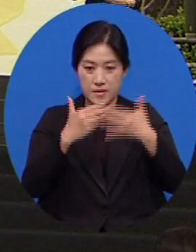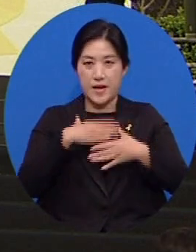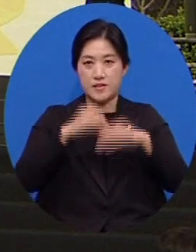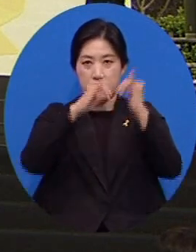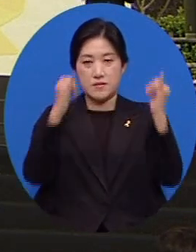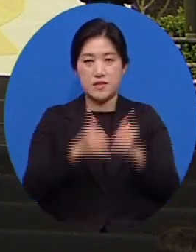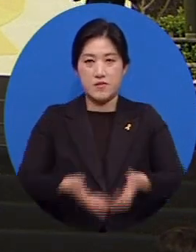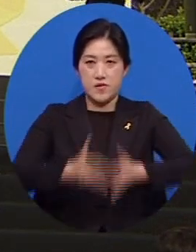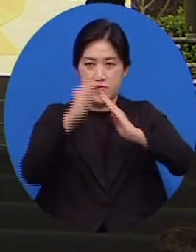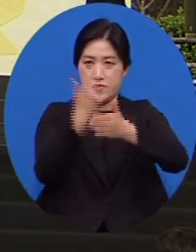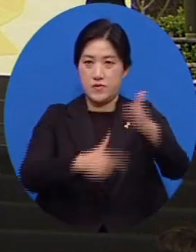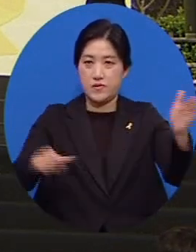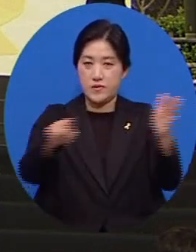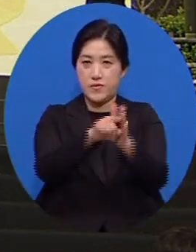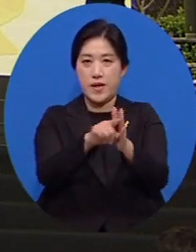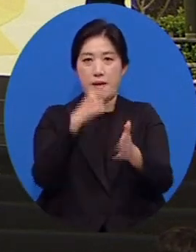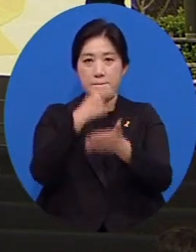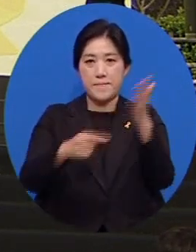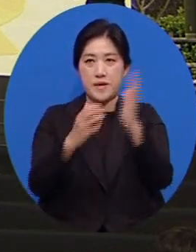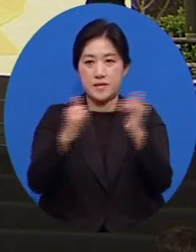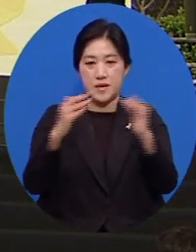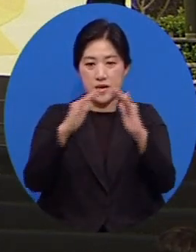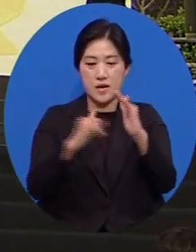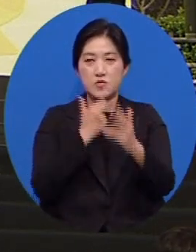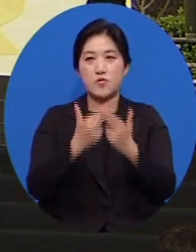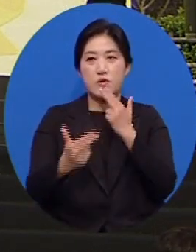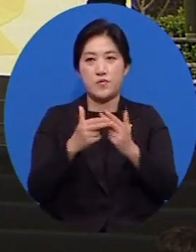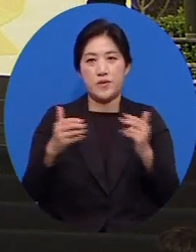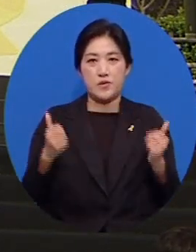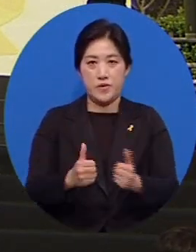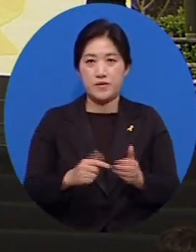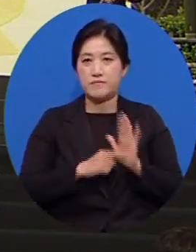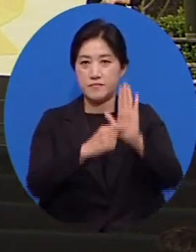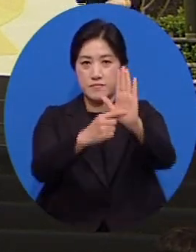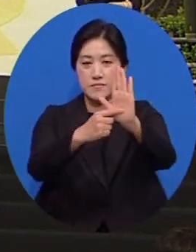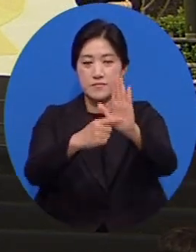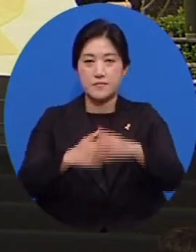안전사회 건설을 위한 피해자 가족협의회.